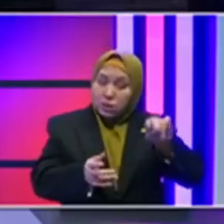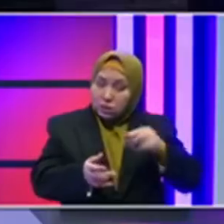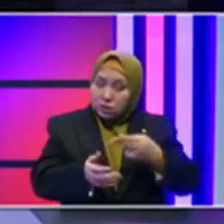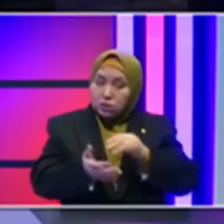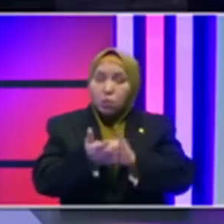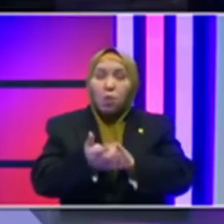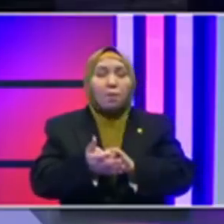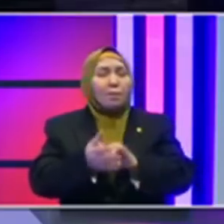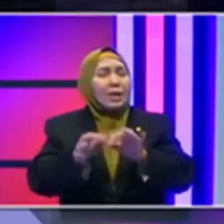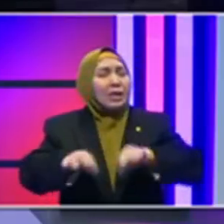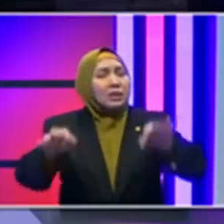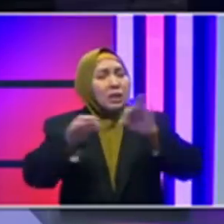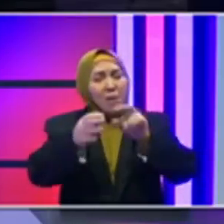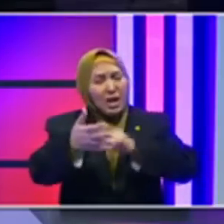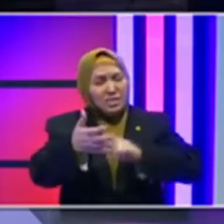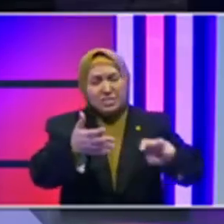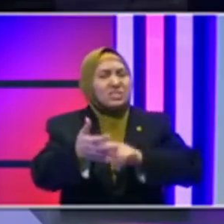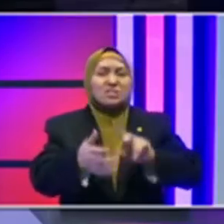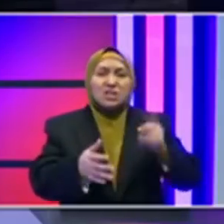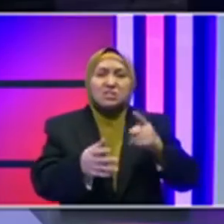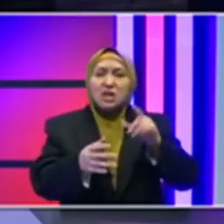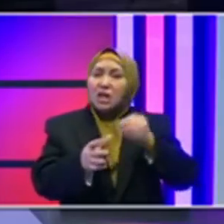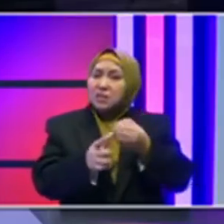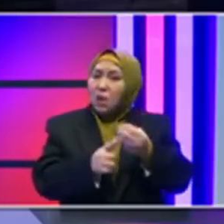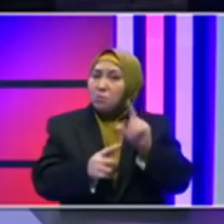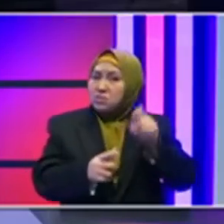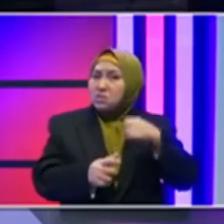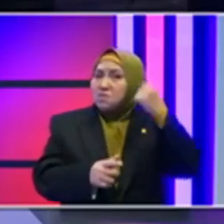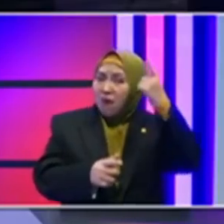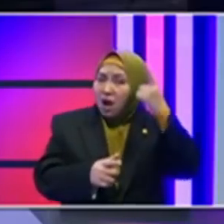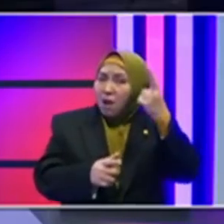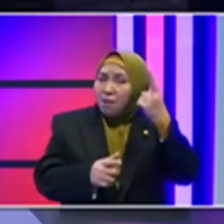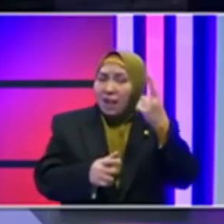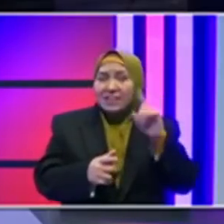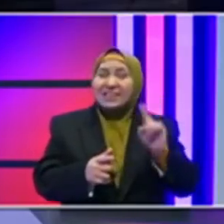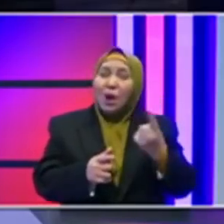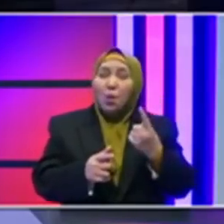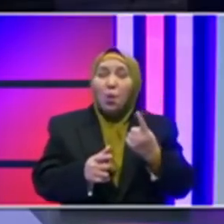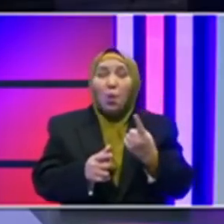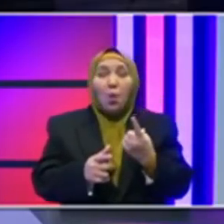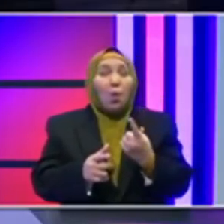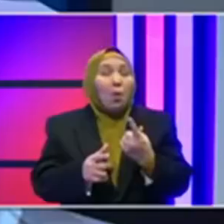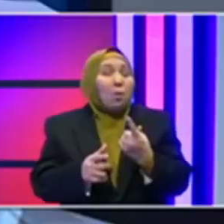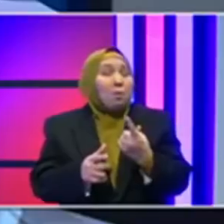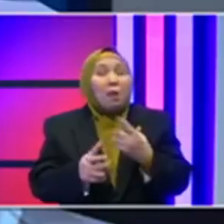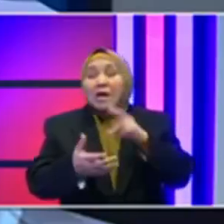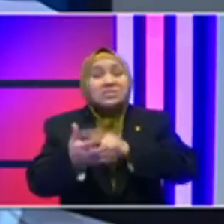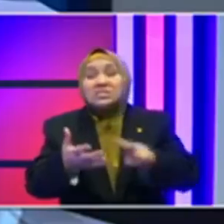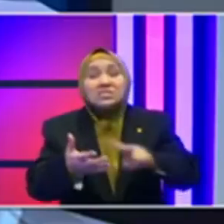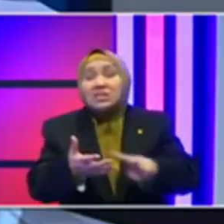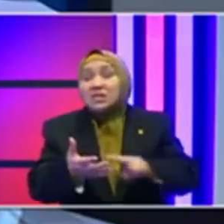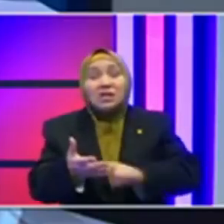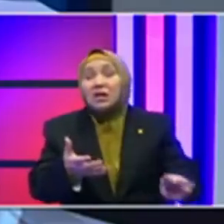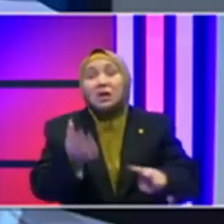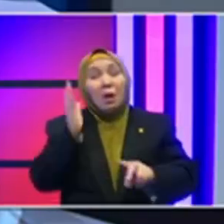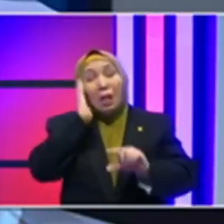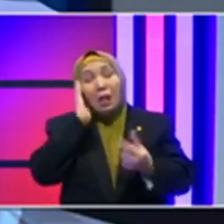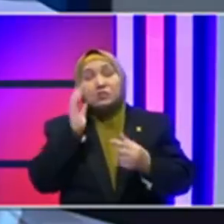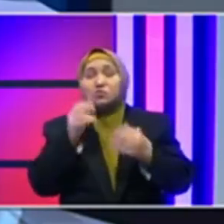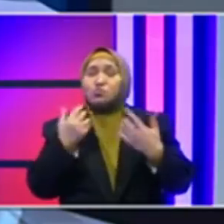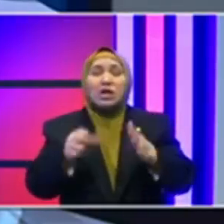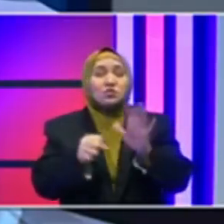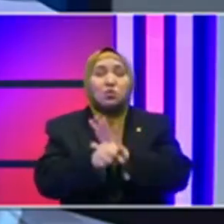Adakah baca saja ke ataupun dia paham sekali ataupun ee baca saya tidak cukup Masya Allah Masya Allah